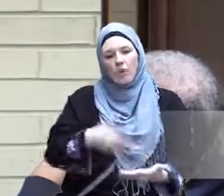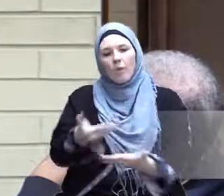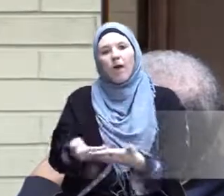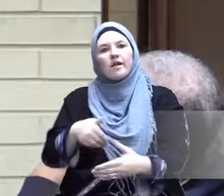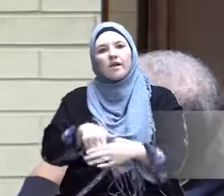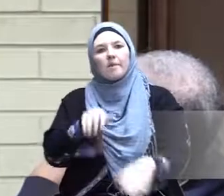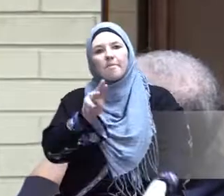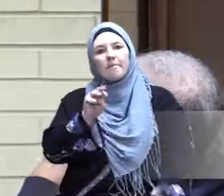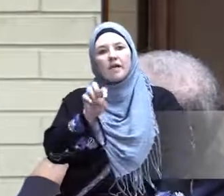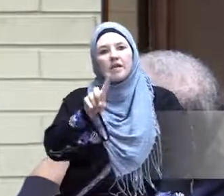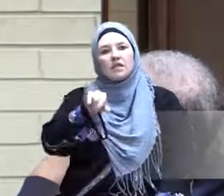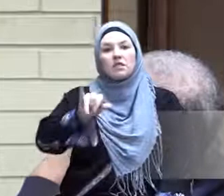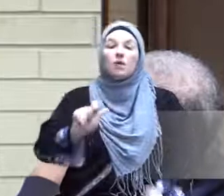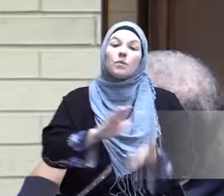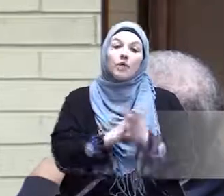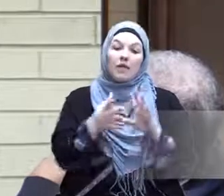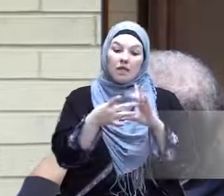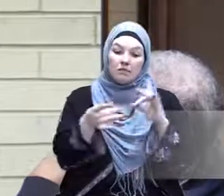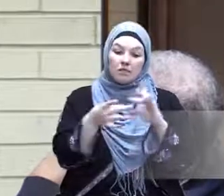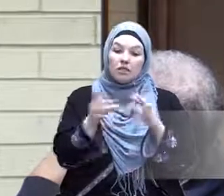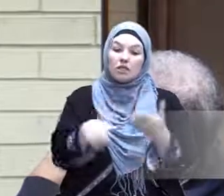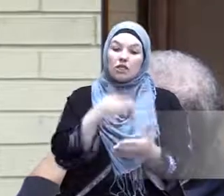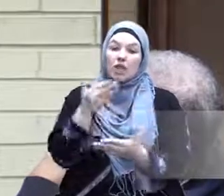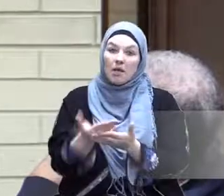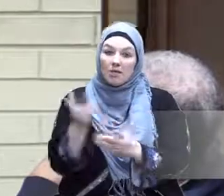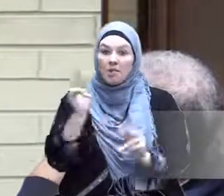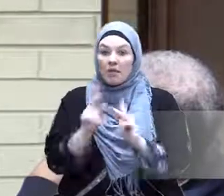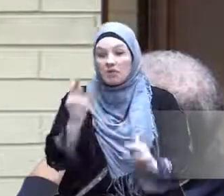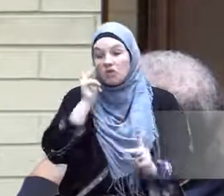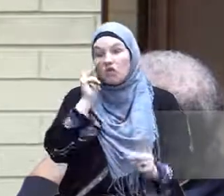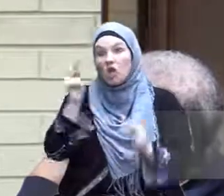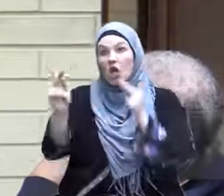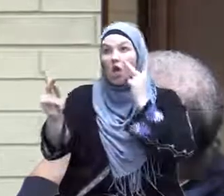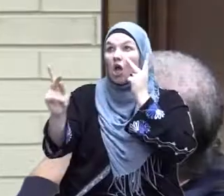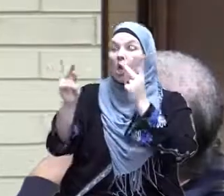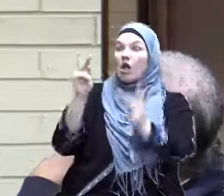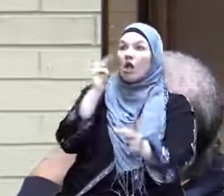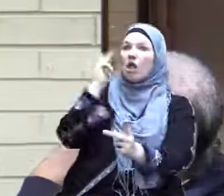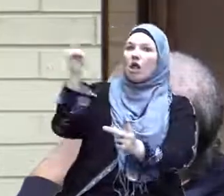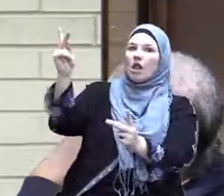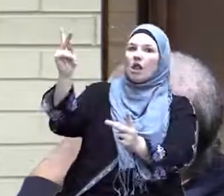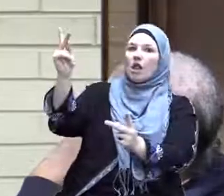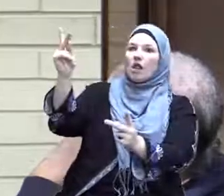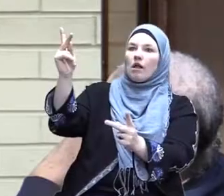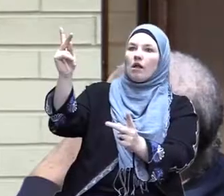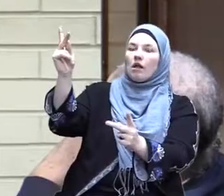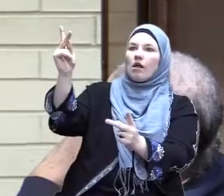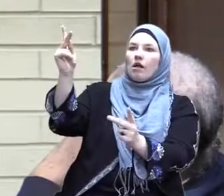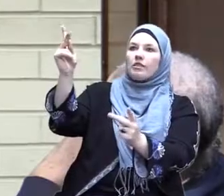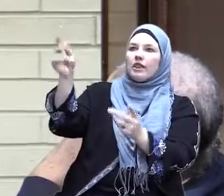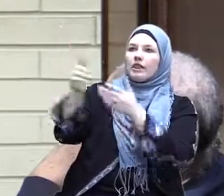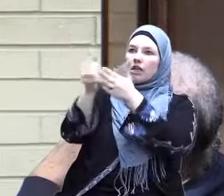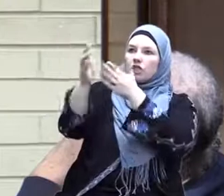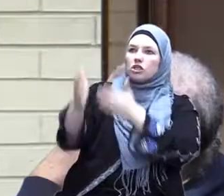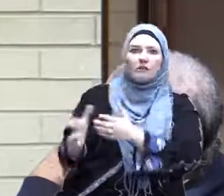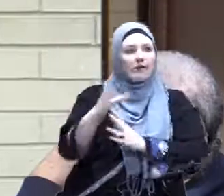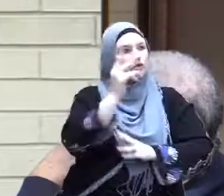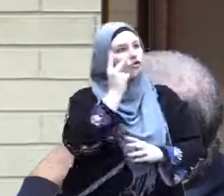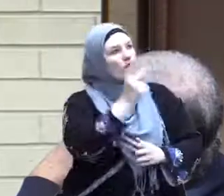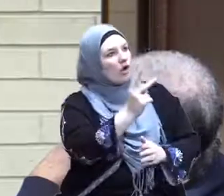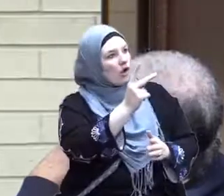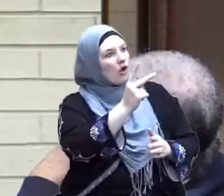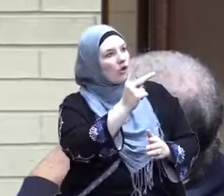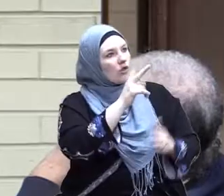Medina. So when the message came and people saw the leadership in the coming Prophet ﷺ,